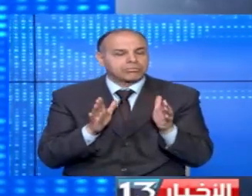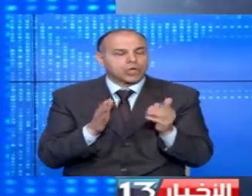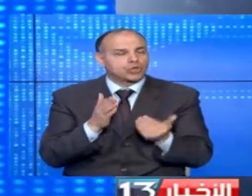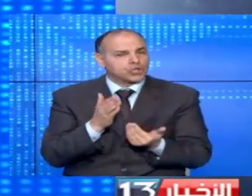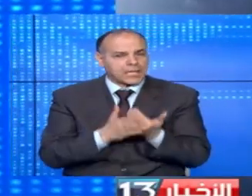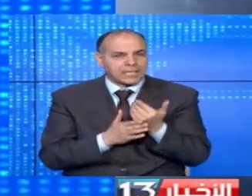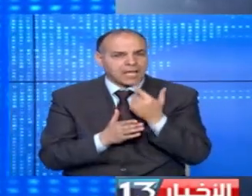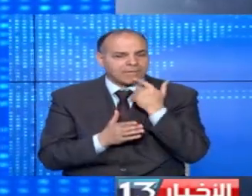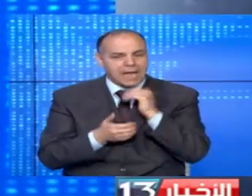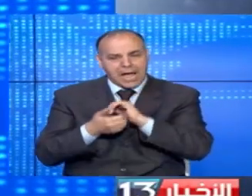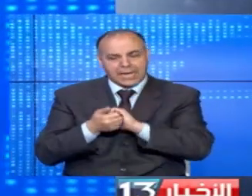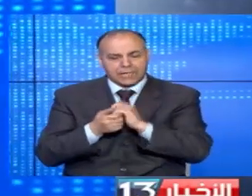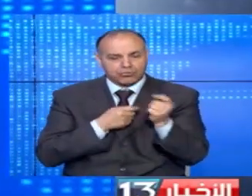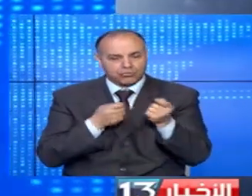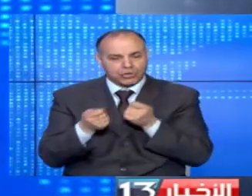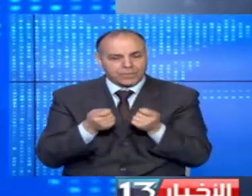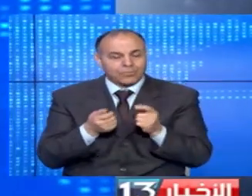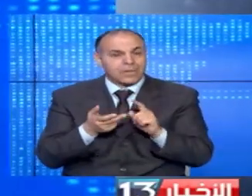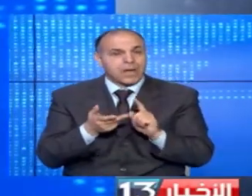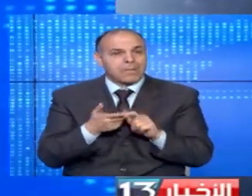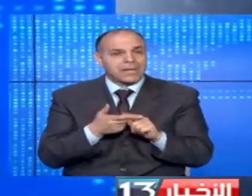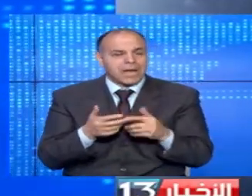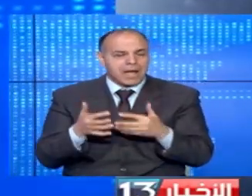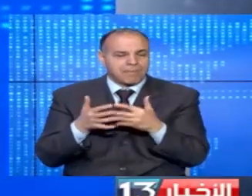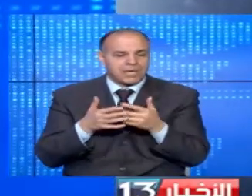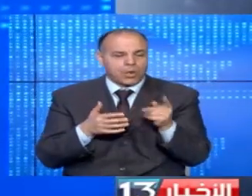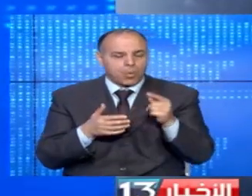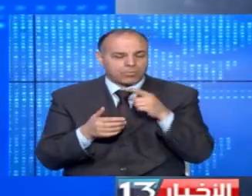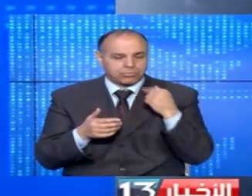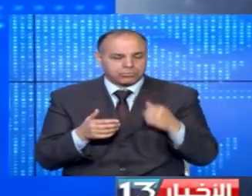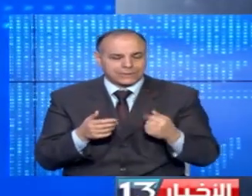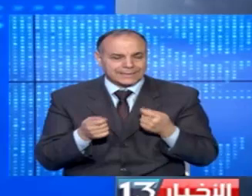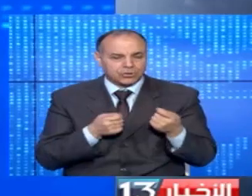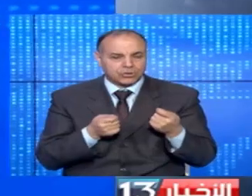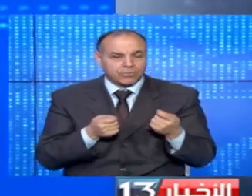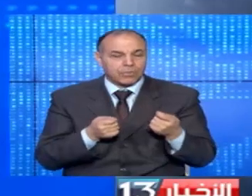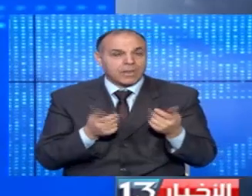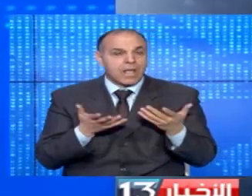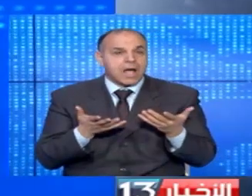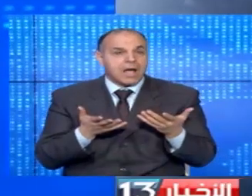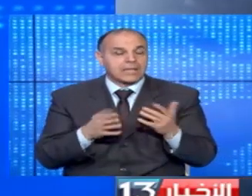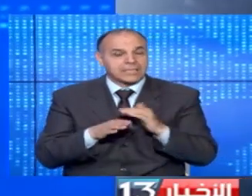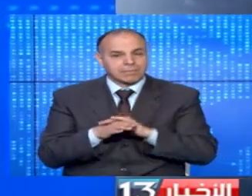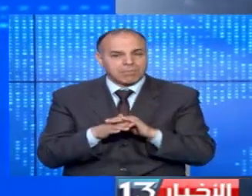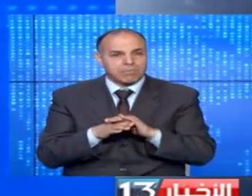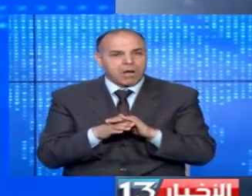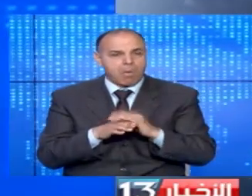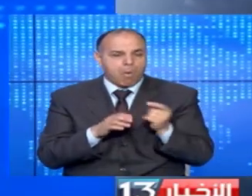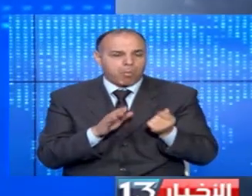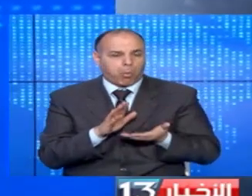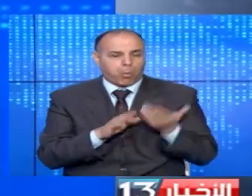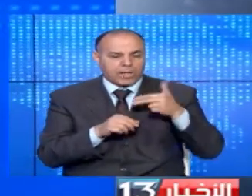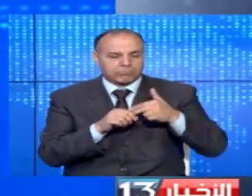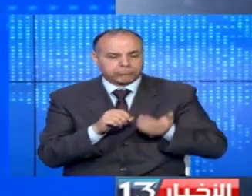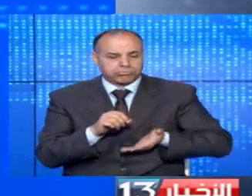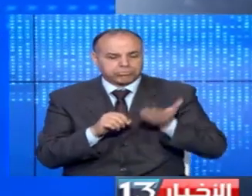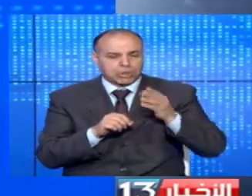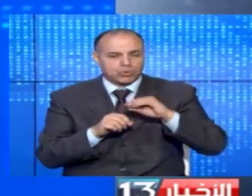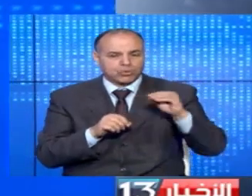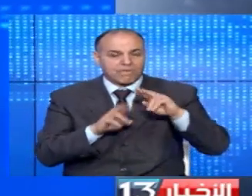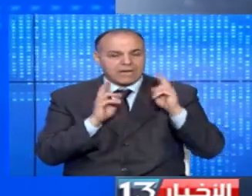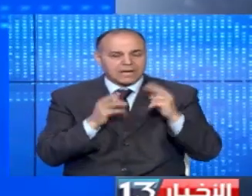في العلاقات التجاريه بين البلدين الاتفاق التجاري بين البلدين تسبب في ارتفاع اسعار النفط في السوق